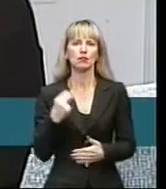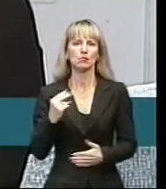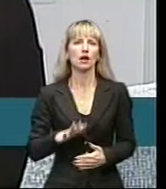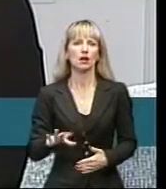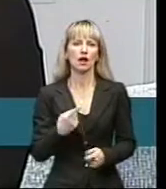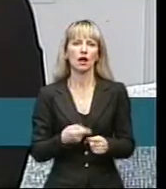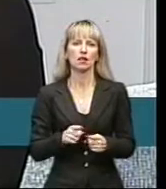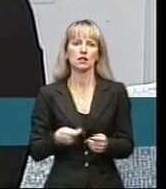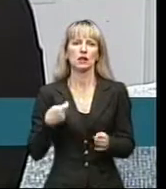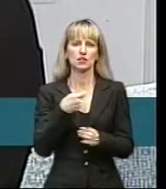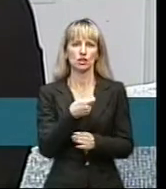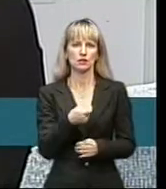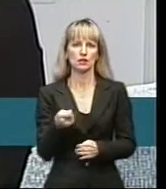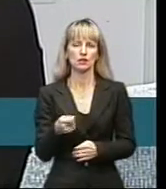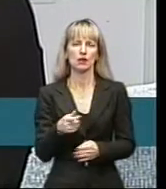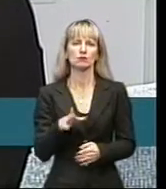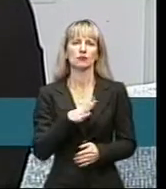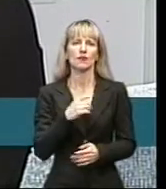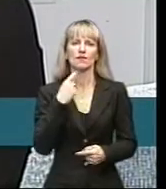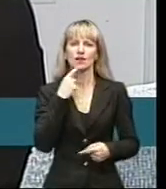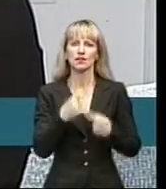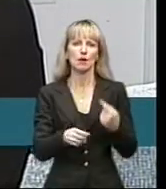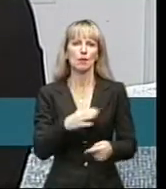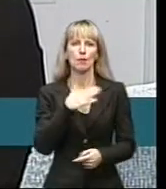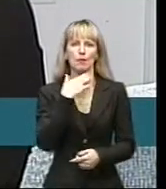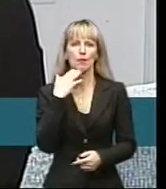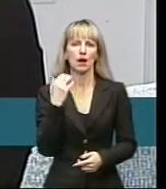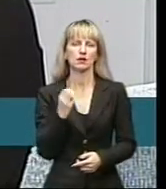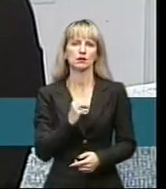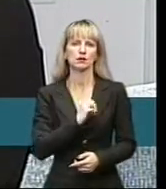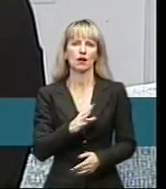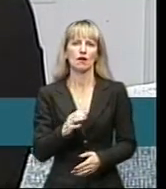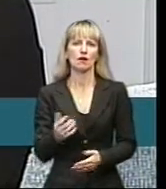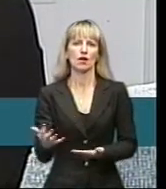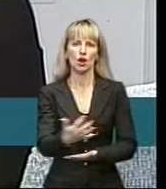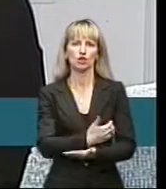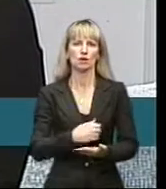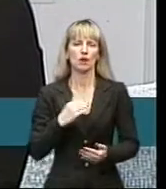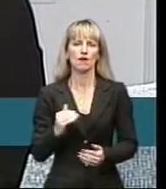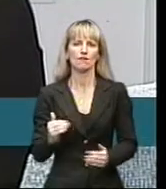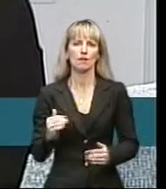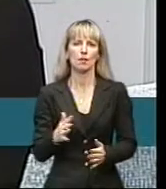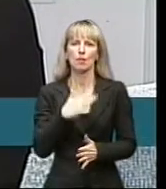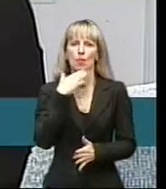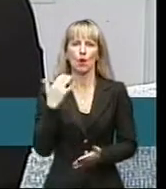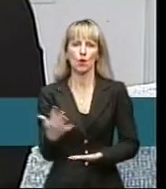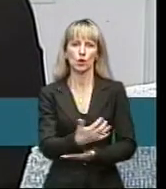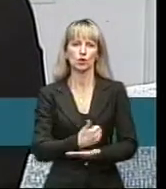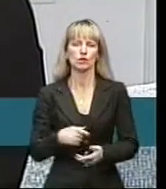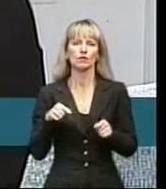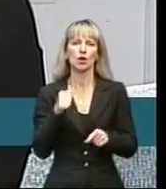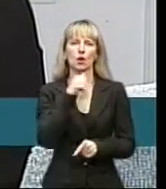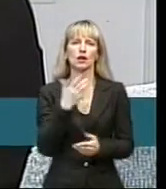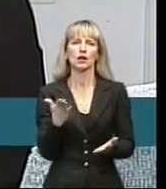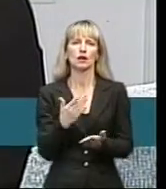це житниця, завжди була багатоврожайною, високі дуже врожаї були. А от ці роки, які ми